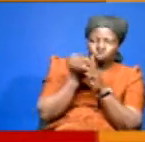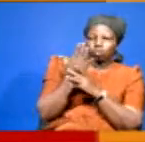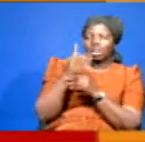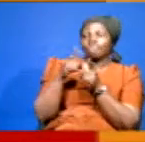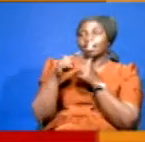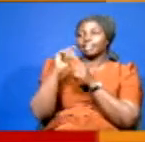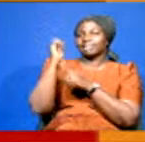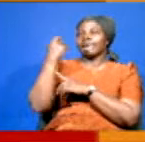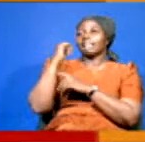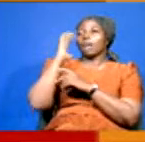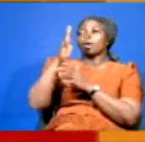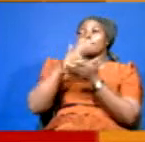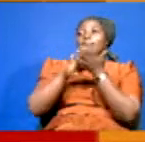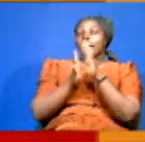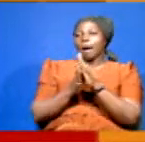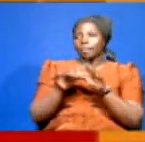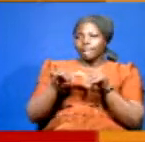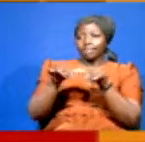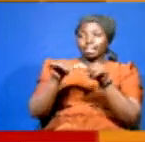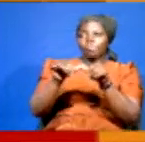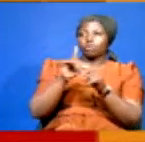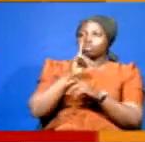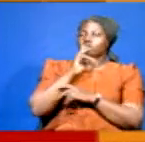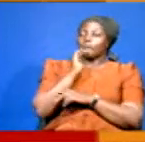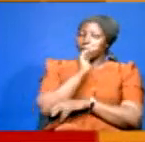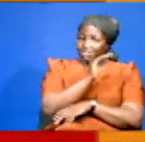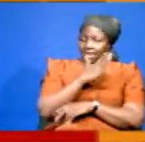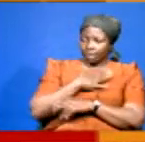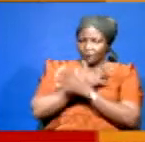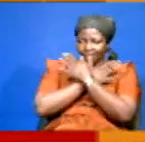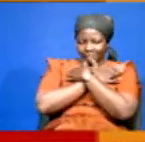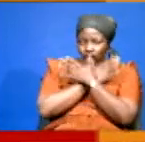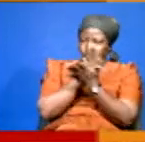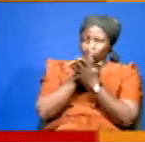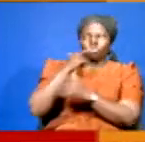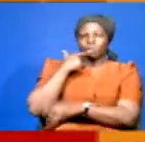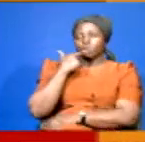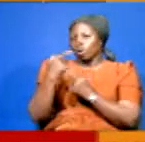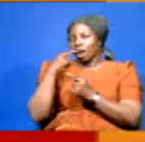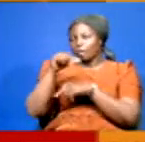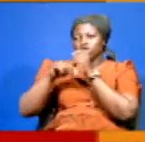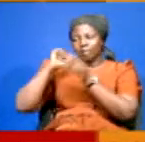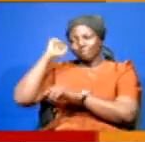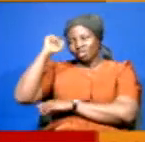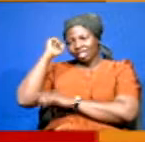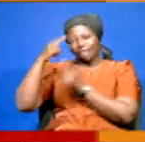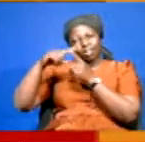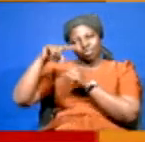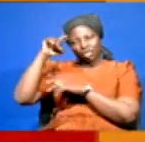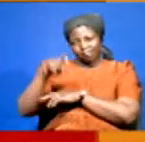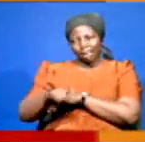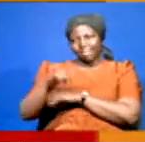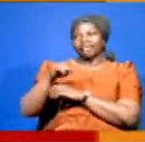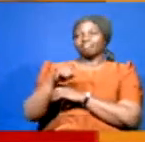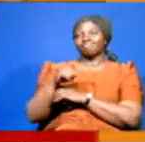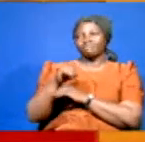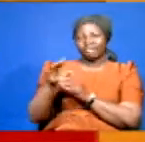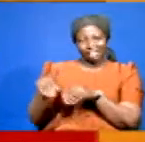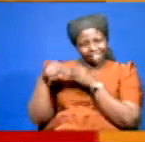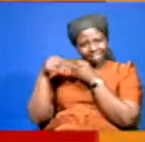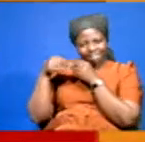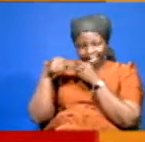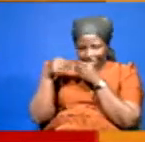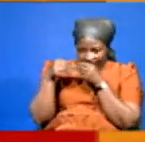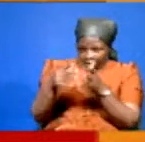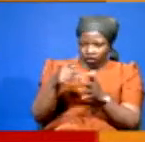kuuliza mwanangu kwamba hilo lazima pia, as much as tunasema siasa, lazima pia you must give honor to whom honor deserves. Kama tumepata mbolea